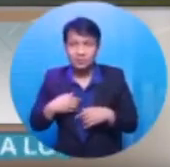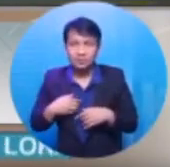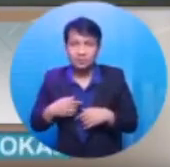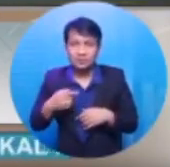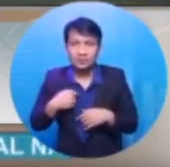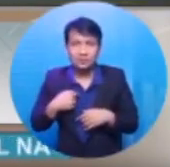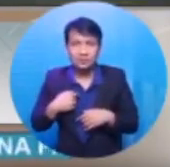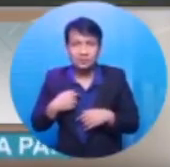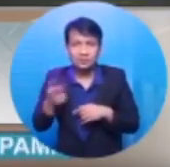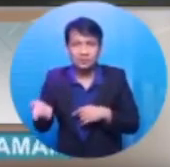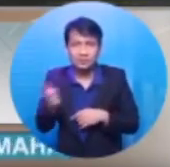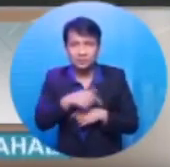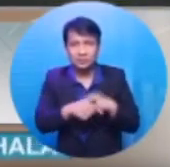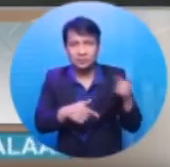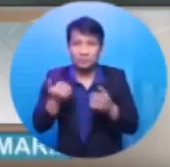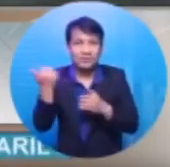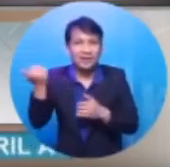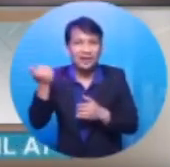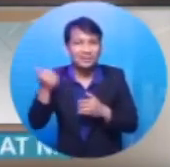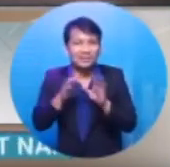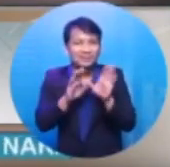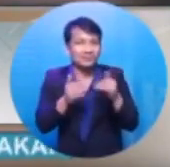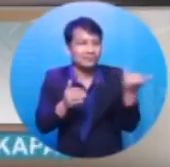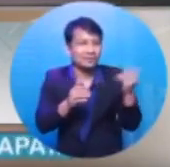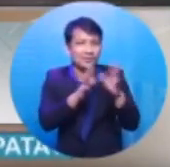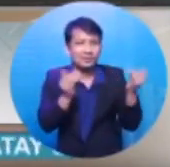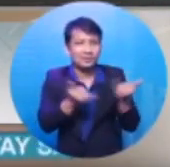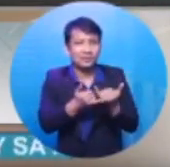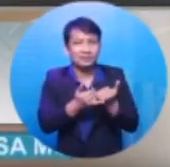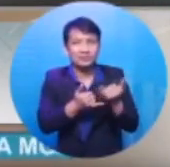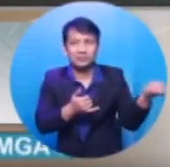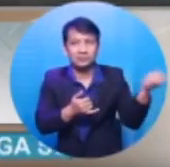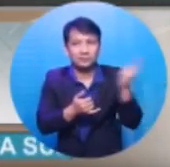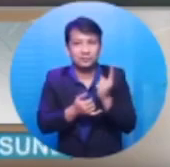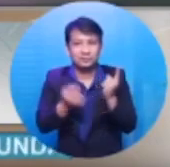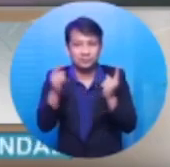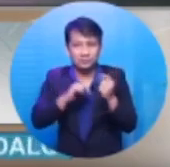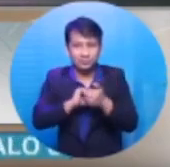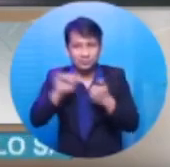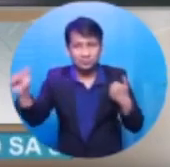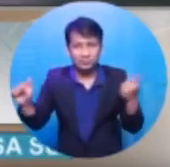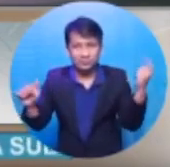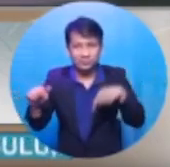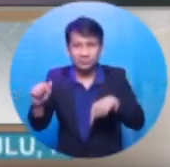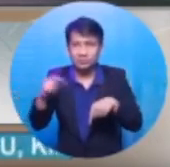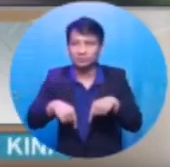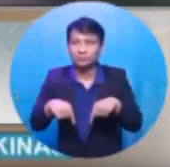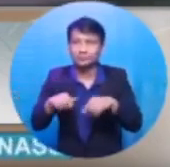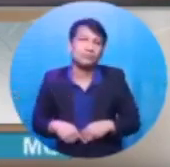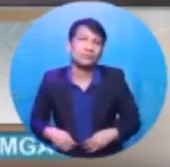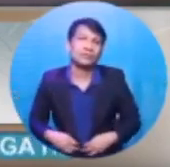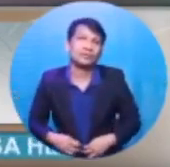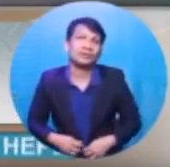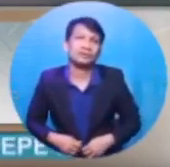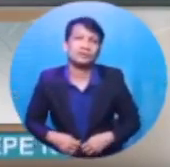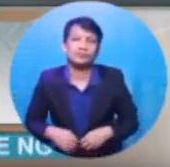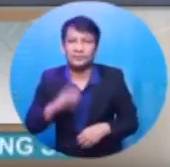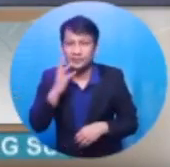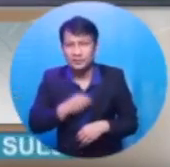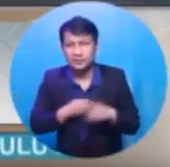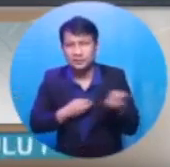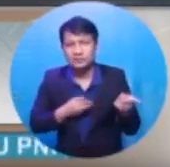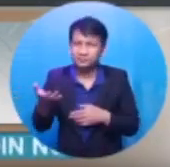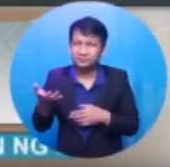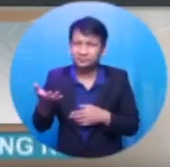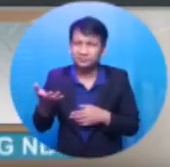salita po, yung pumasok, yung dumayo. Kasi malayo yung area nila para mapunta rito sa area ng batang nasaktan. Okay, at sino po itong